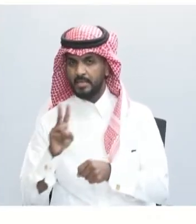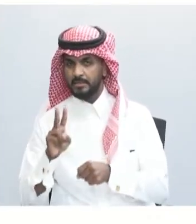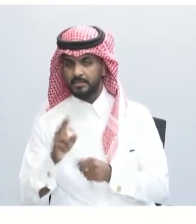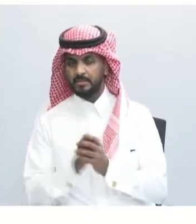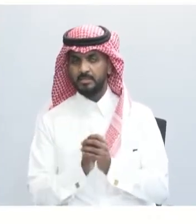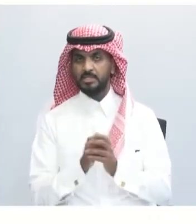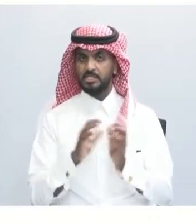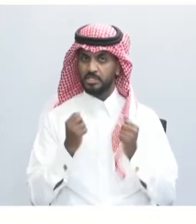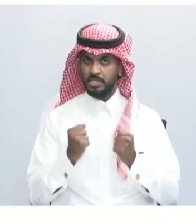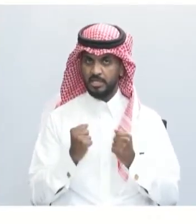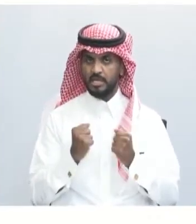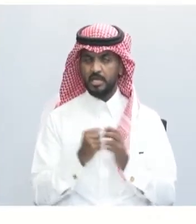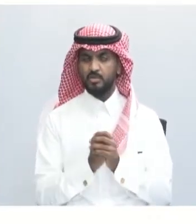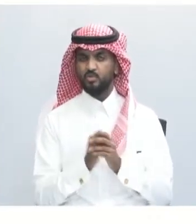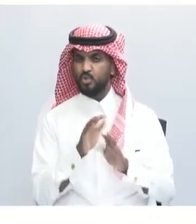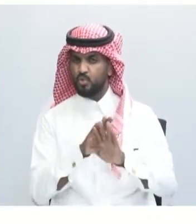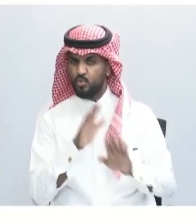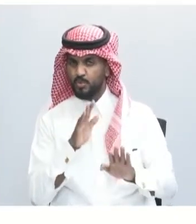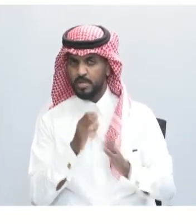تجنبنا الامراض